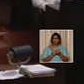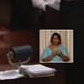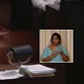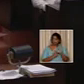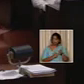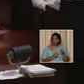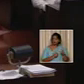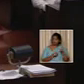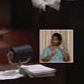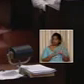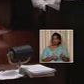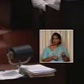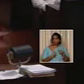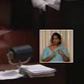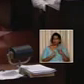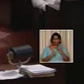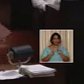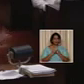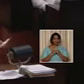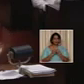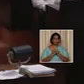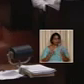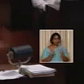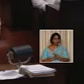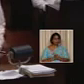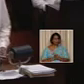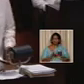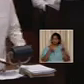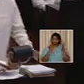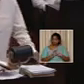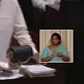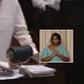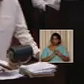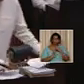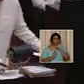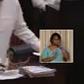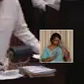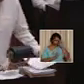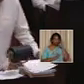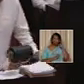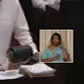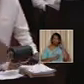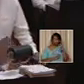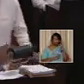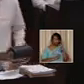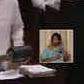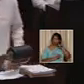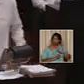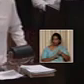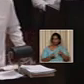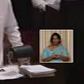කරන්න. ඒ තුලින් අපිට පුළුවන් මේ ප්‍රශ්නේ විසඳන්න. අවසාන වශයෙන් ගරු කථානායකතුමනි, ඔබතුමාගේ අවසරය